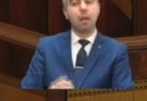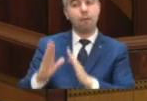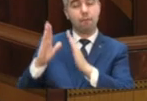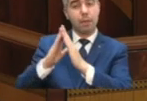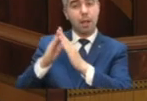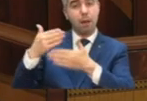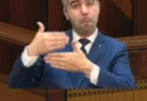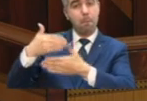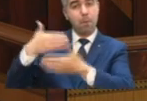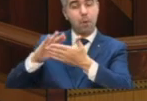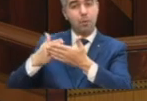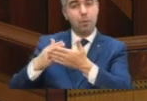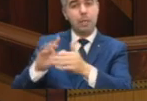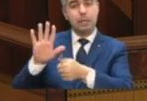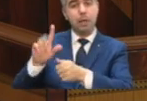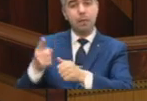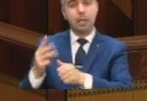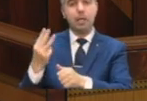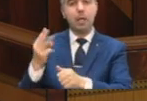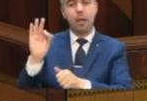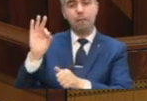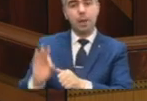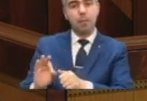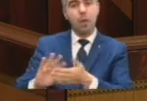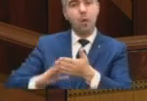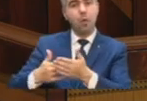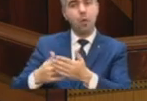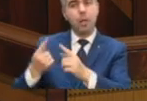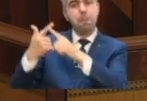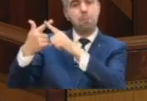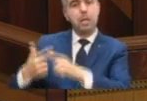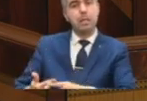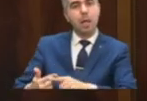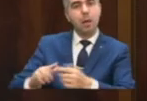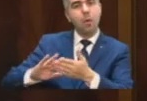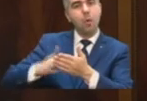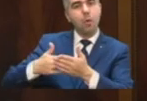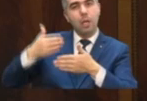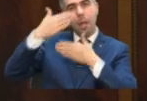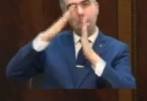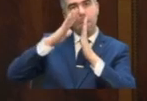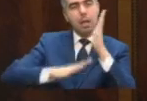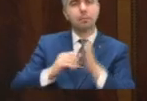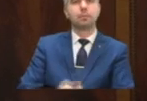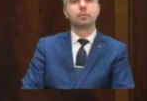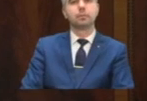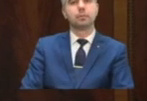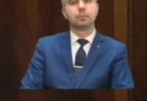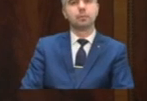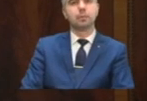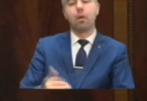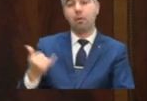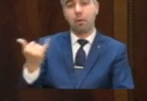والأشغال 6.3% من الناتج الوطني، من ناتج إجمالي الوطني، ويرمي تطوير